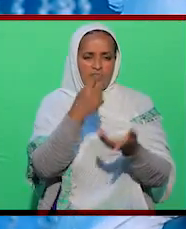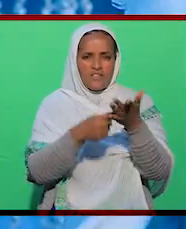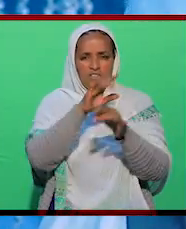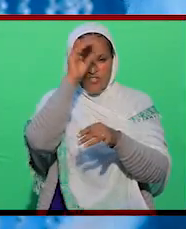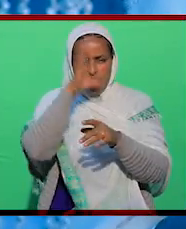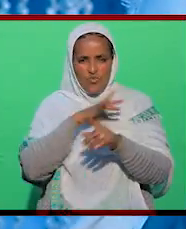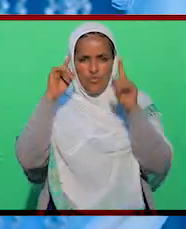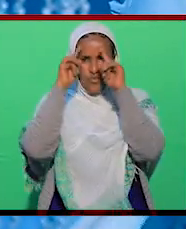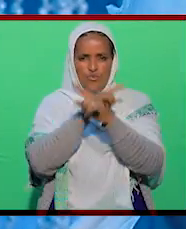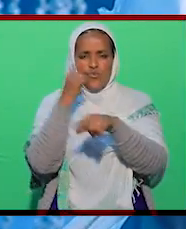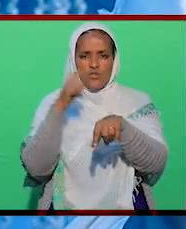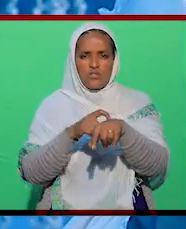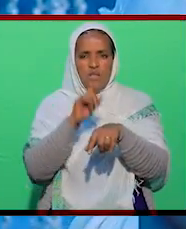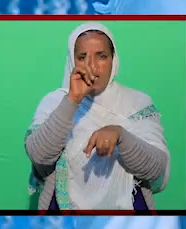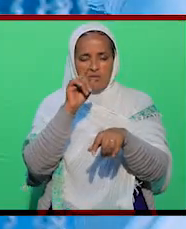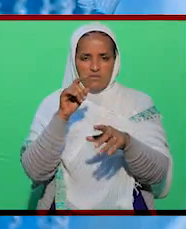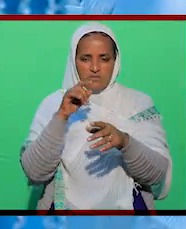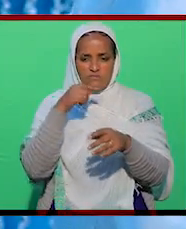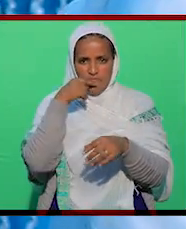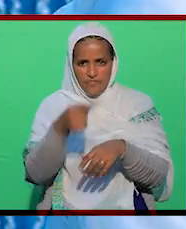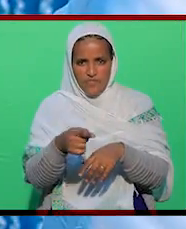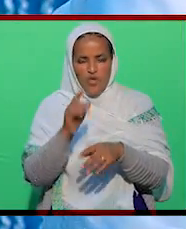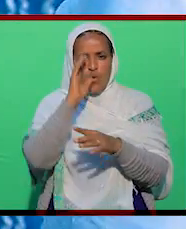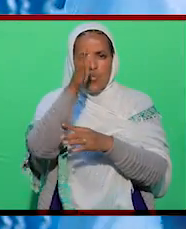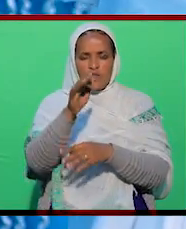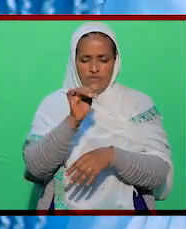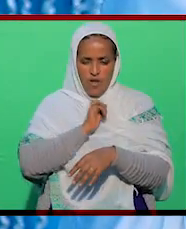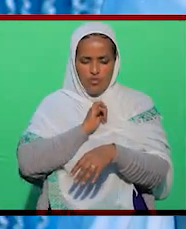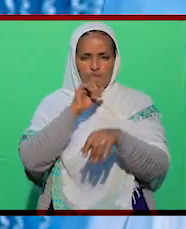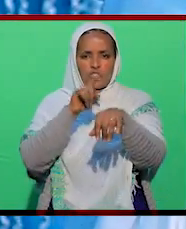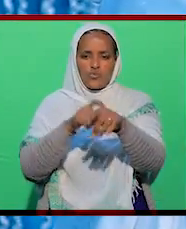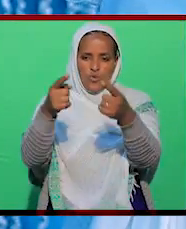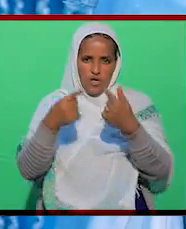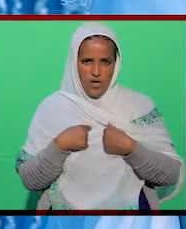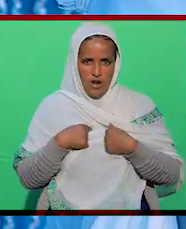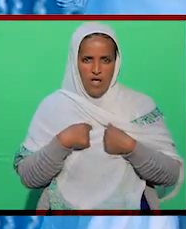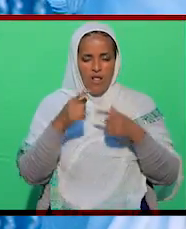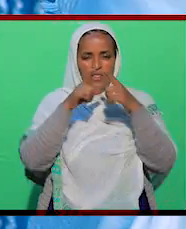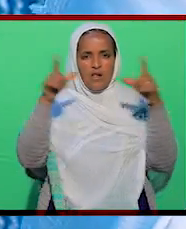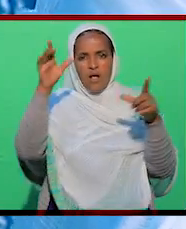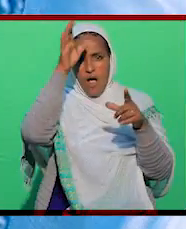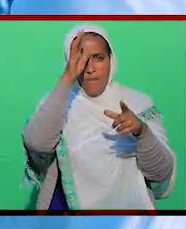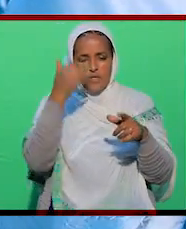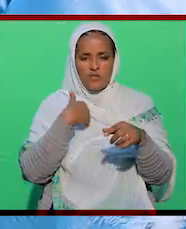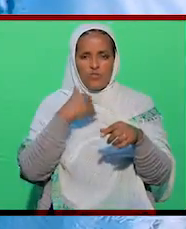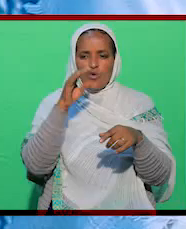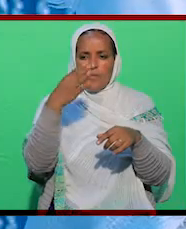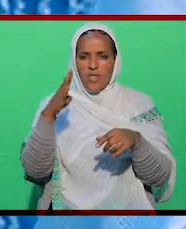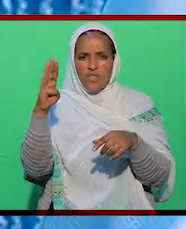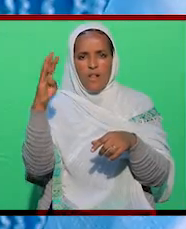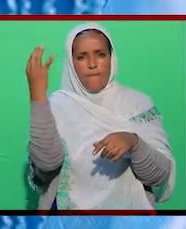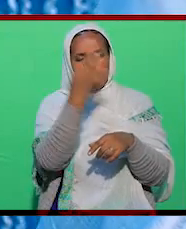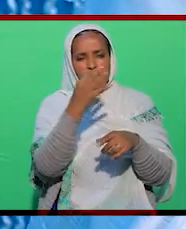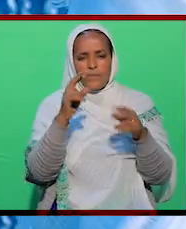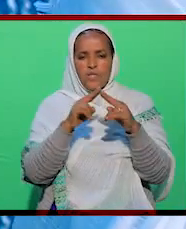ይፈልግ። እንዲህ ያለ ሰው ሁልጊዜ ለመሳሳት ዝግጁ ነው። አንድ ነገር ላንሳላችሁና ልጨርስ። ወደፊት የሚሆነውን ራሱ ጊዜው ይነግረናል። አንድ ትልቅ አባት